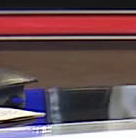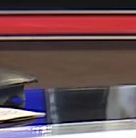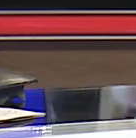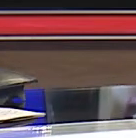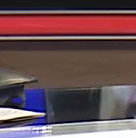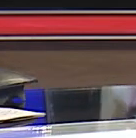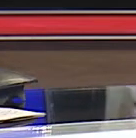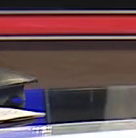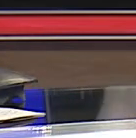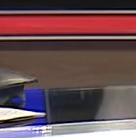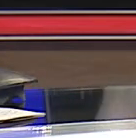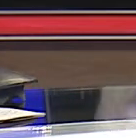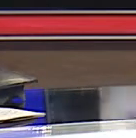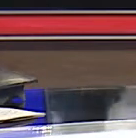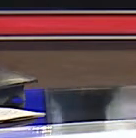שלומך?